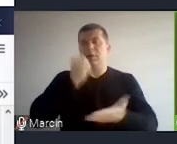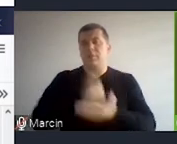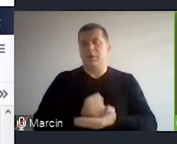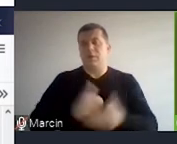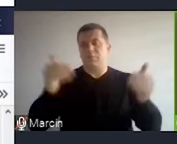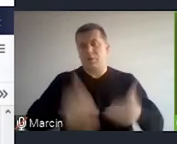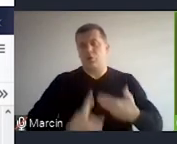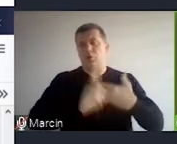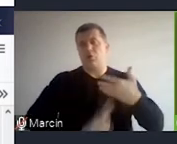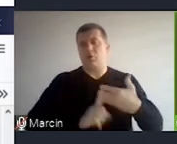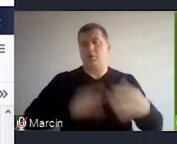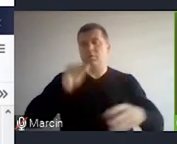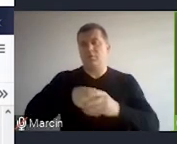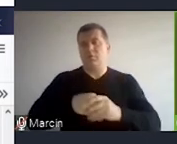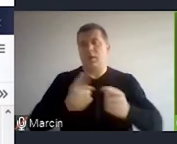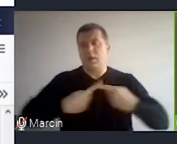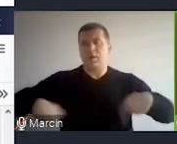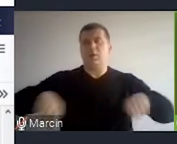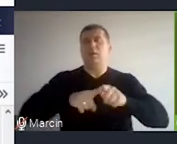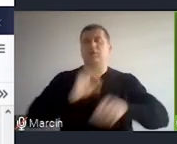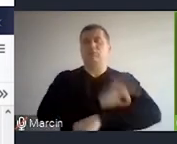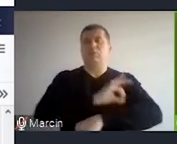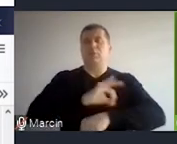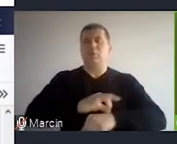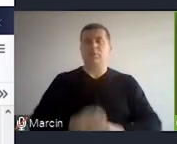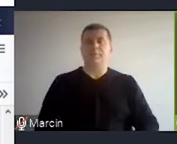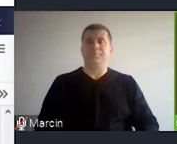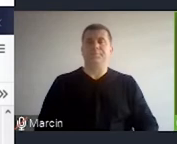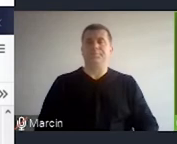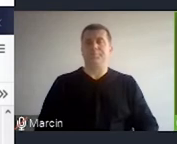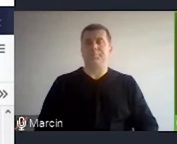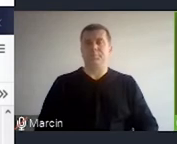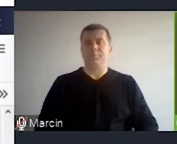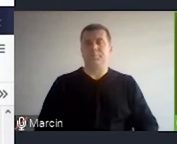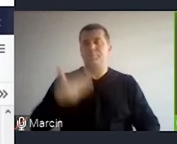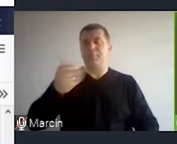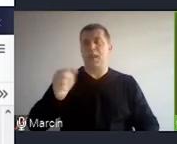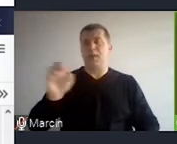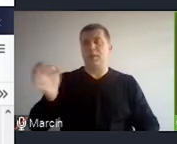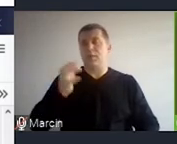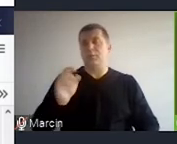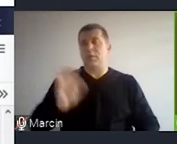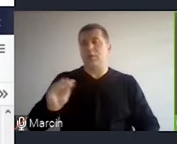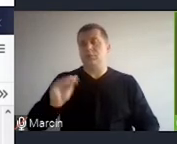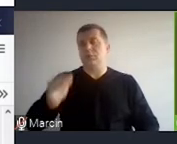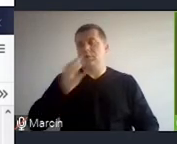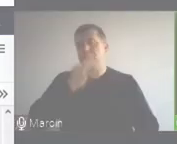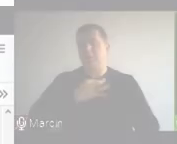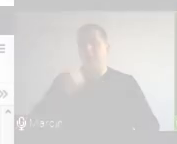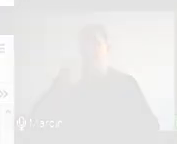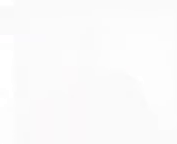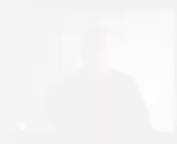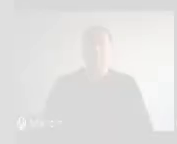możemy rozliczać w ramach realizacji projektu. Pani Marta dopytuje jeszcze o